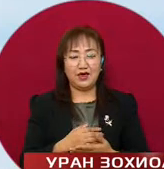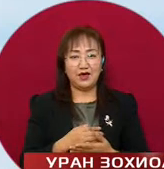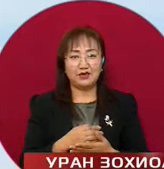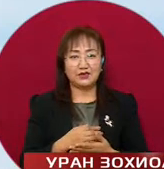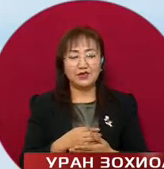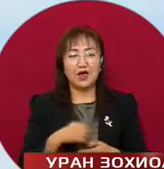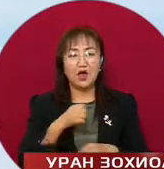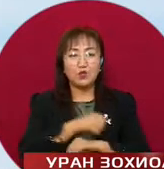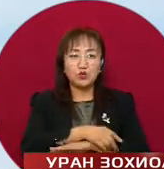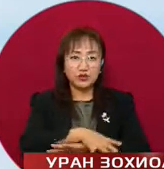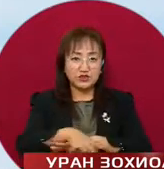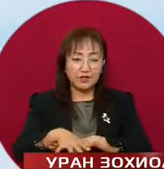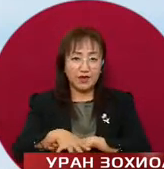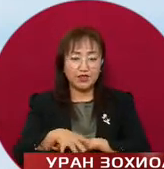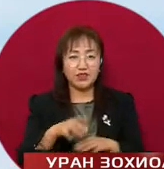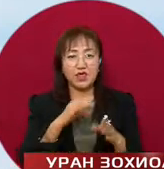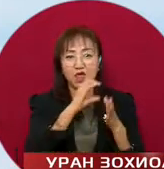үлдэхүүн бүтц эхлэл хэсгийг